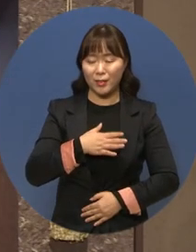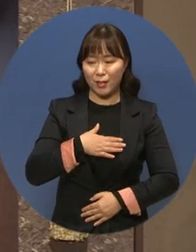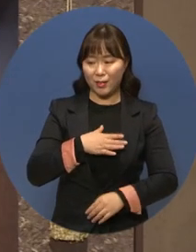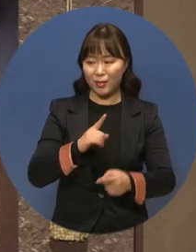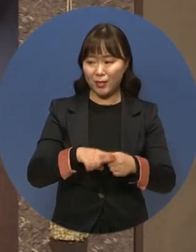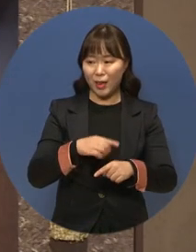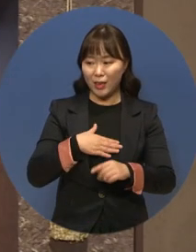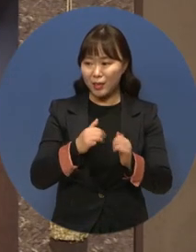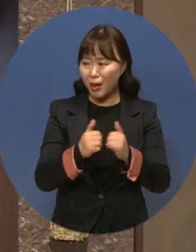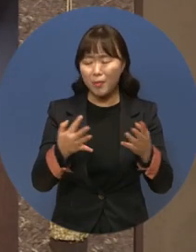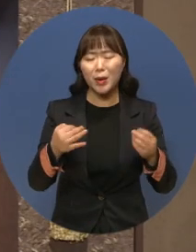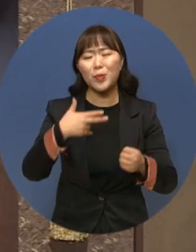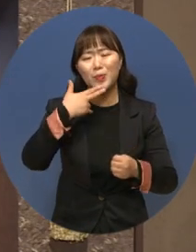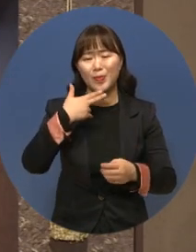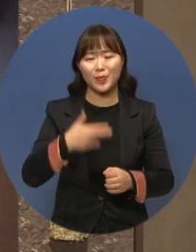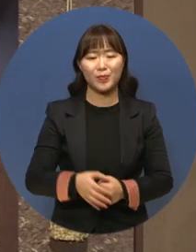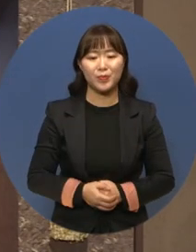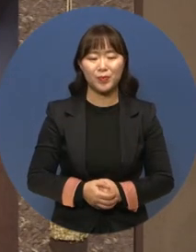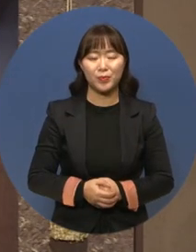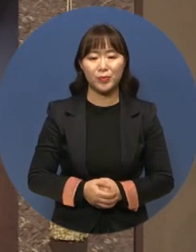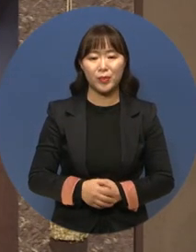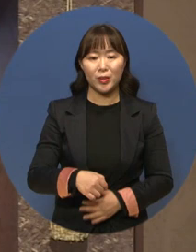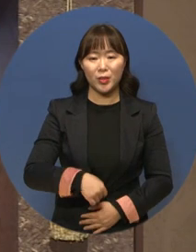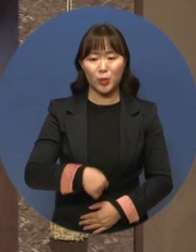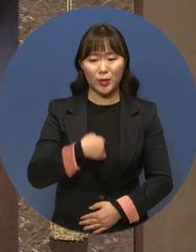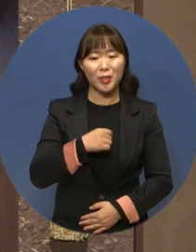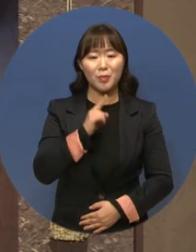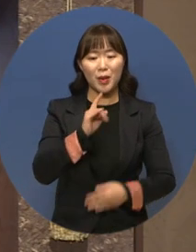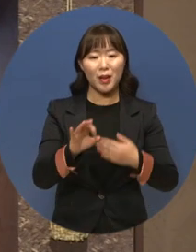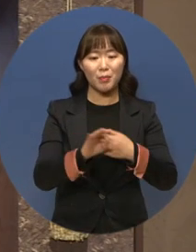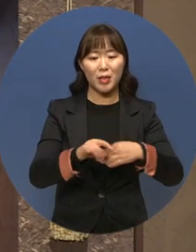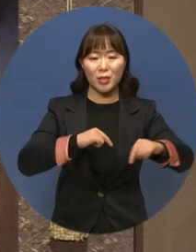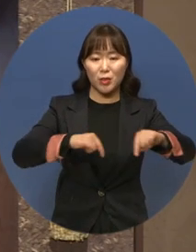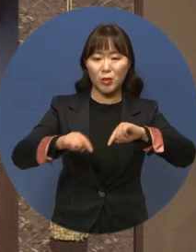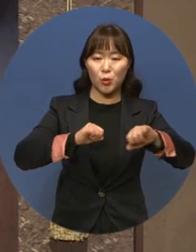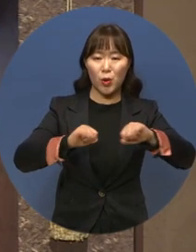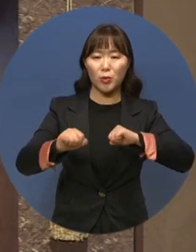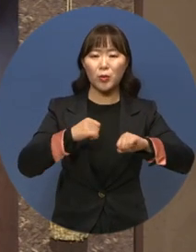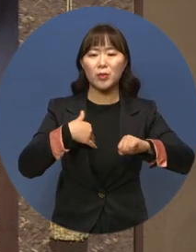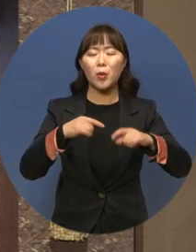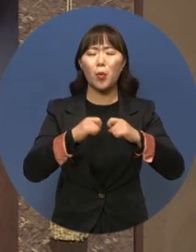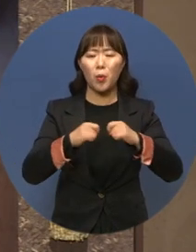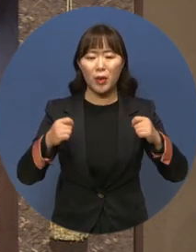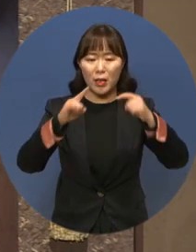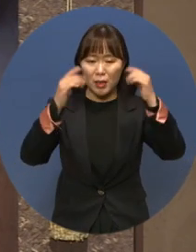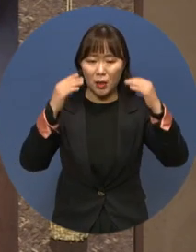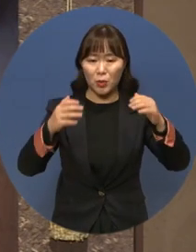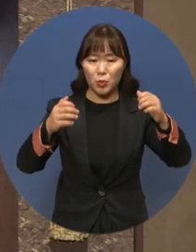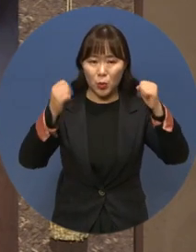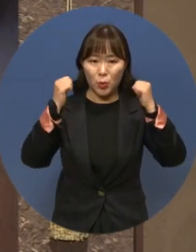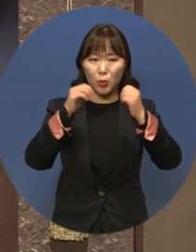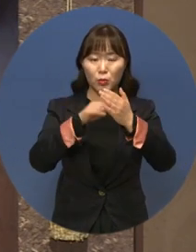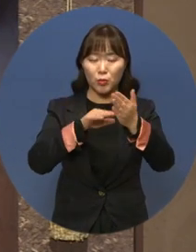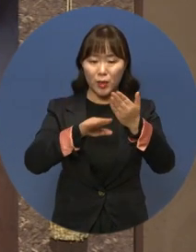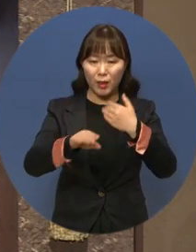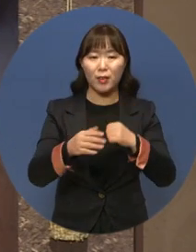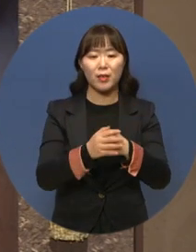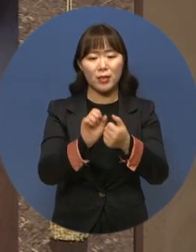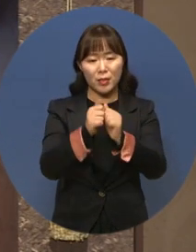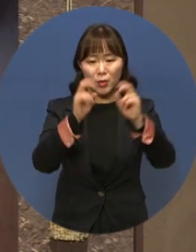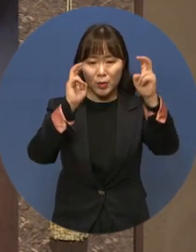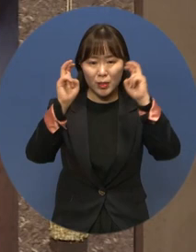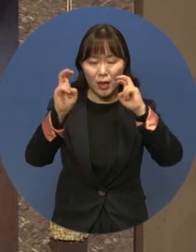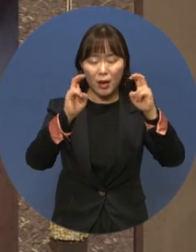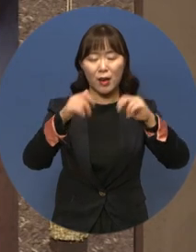예. 근데 솔직히 말해서 정치 활동은 오래 했어요. 아. 대학 졸업하고 제가